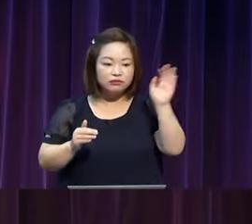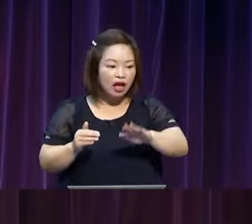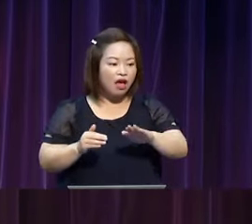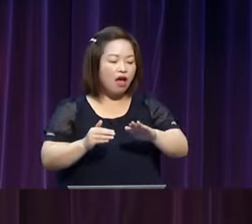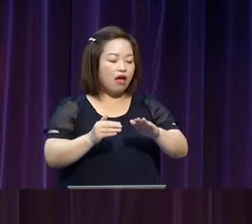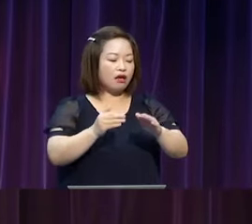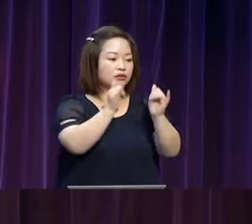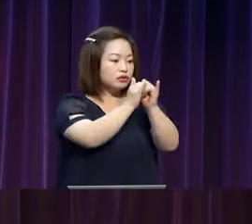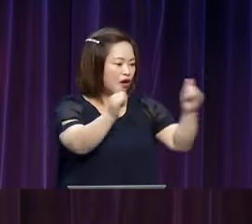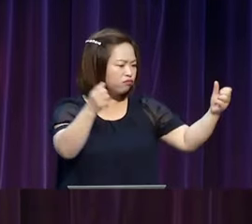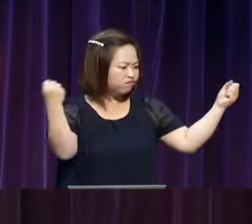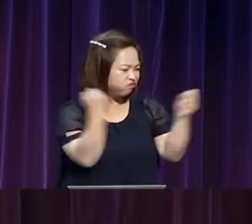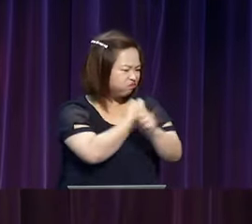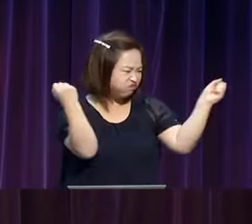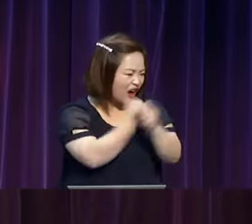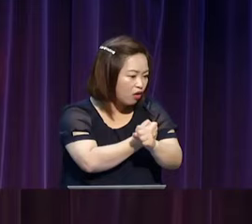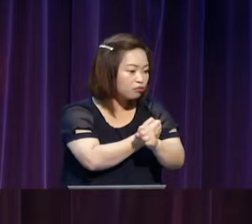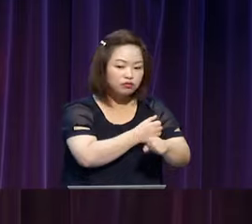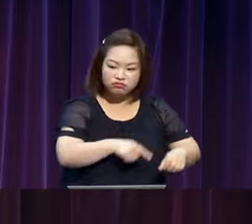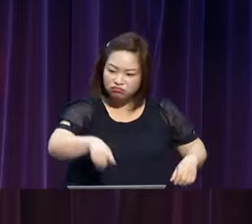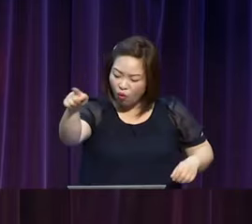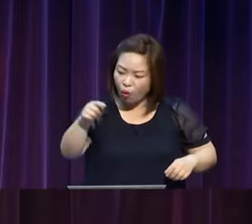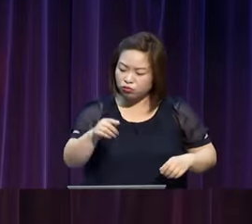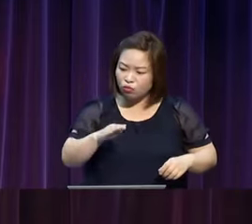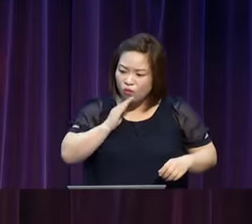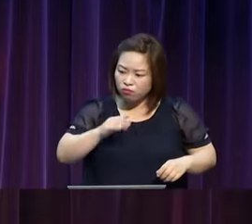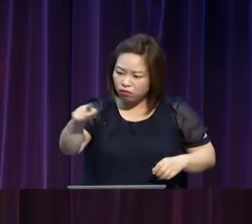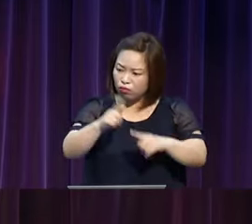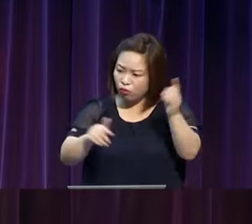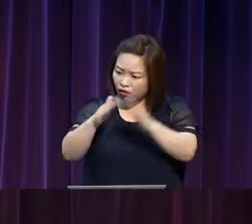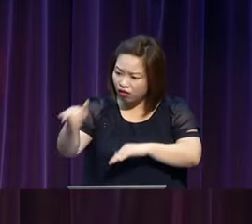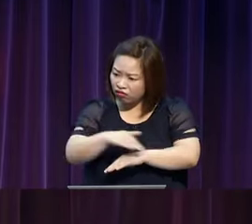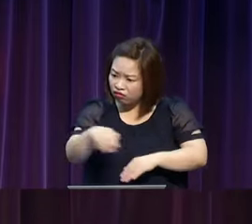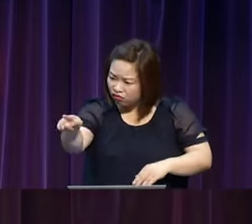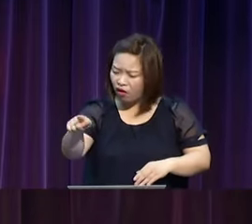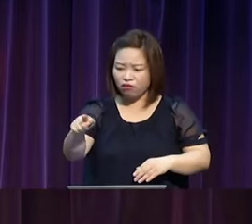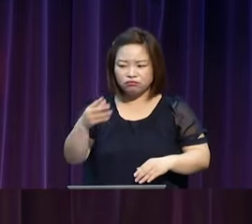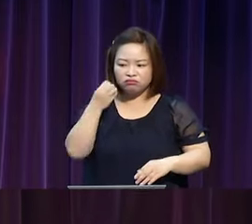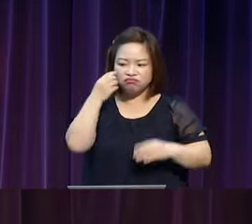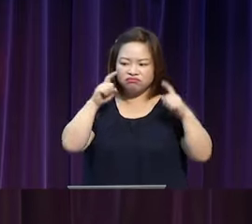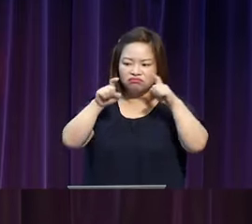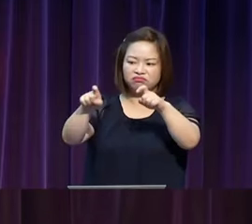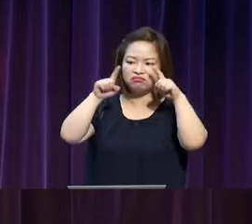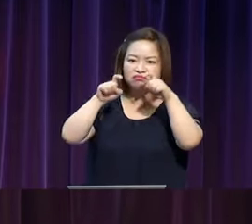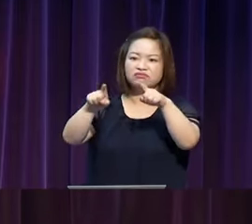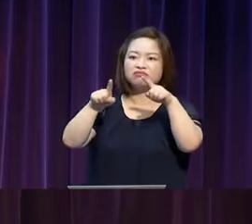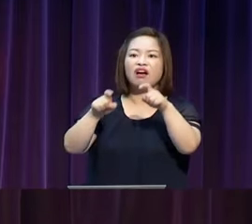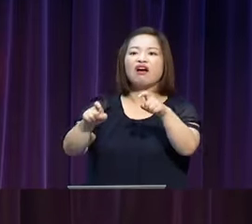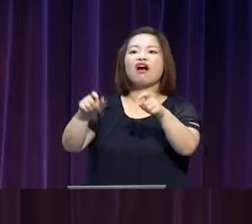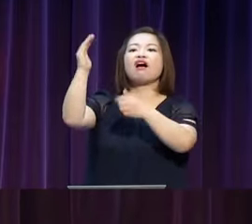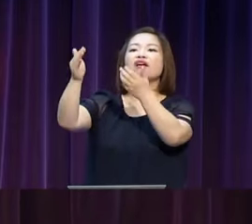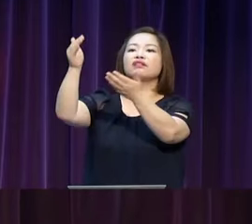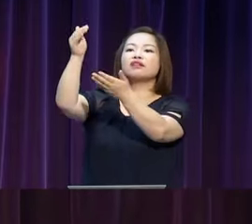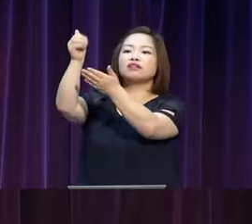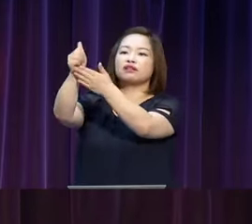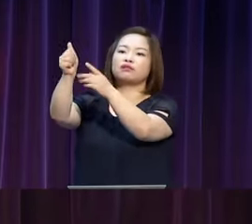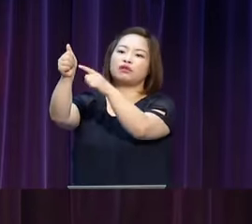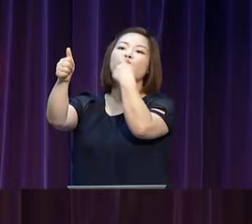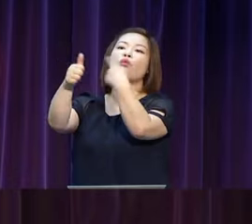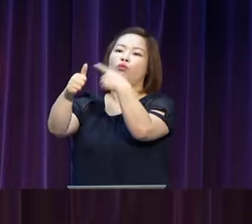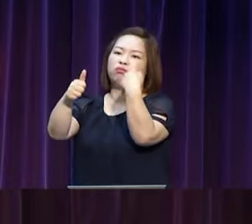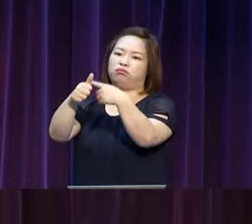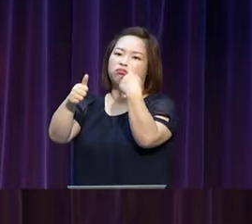보고 예수 믿었다는데 저거 별거 아니야 라고 하나님과 예수님이 욕을